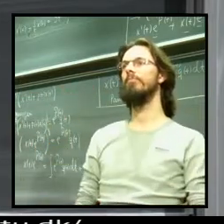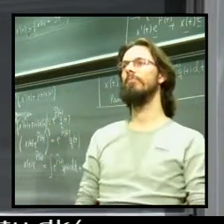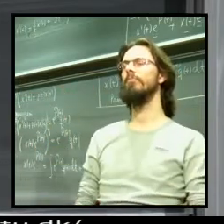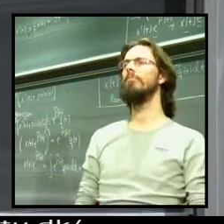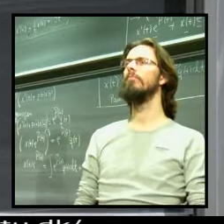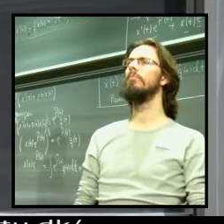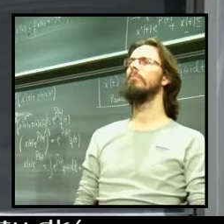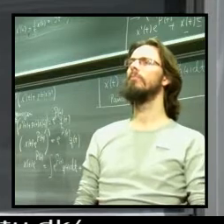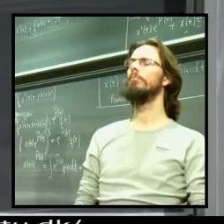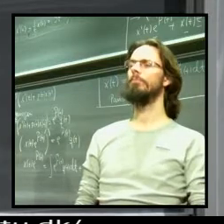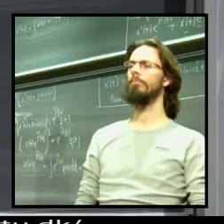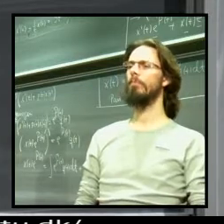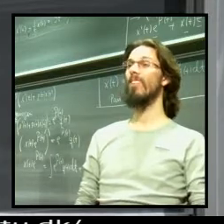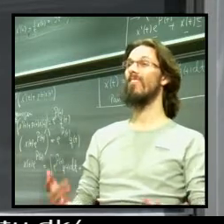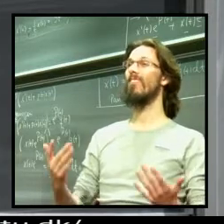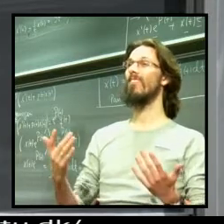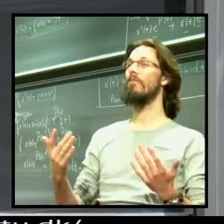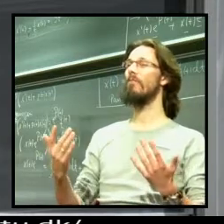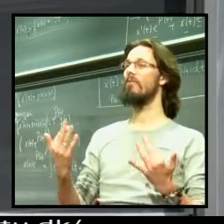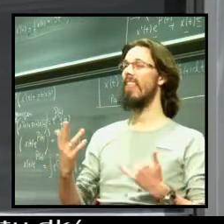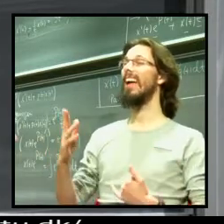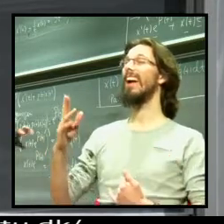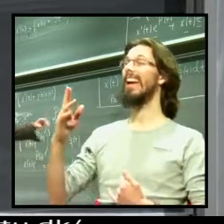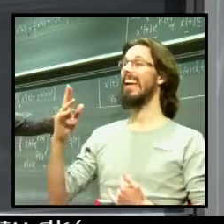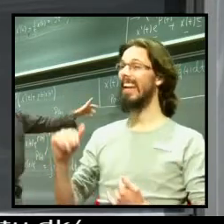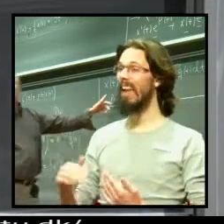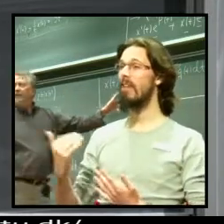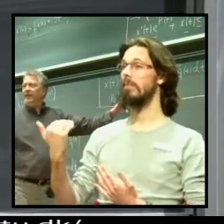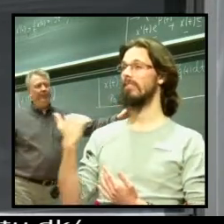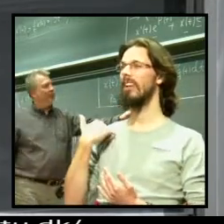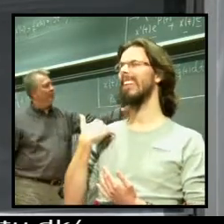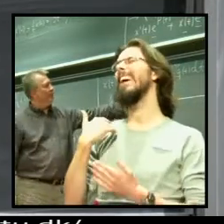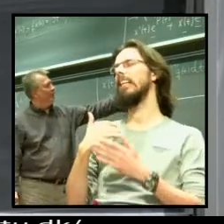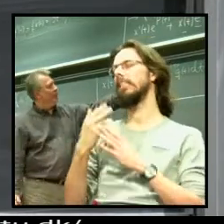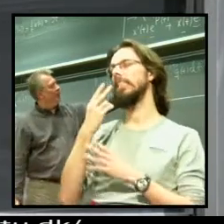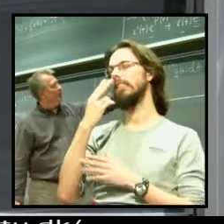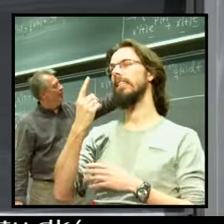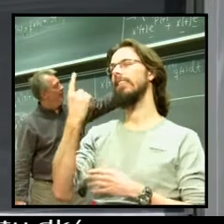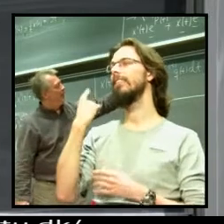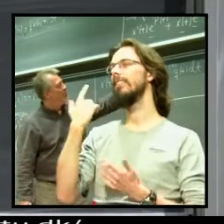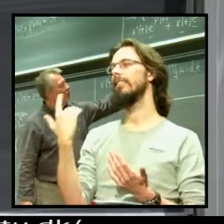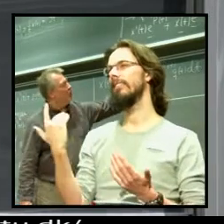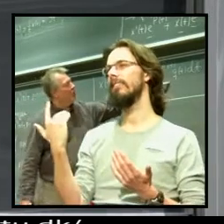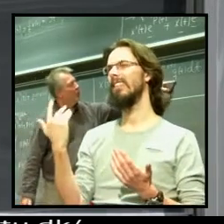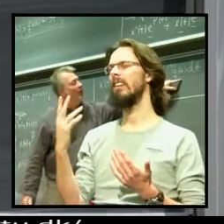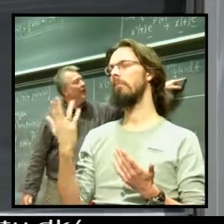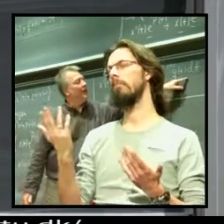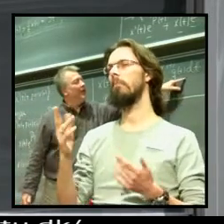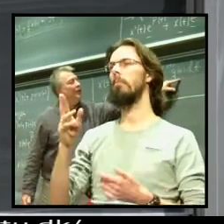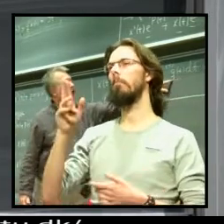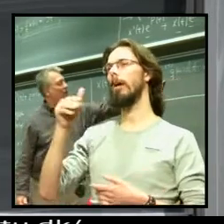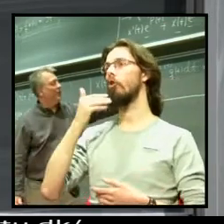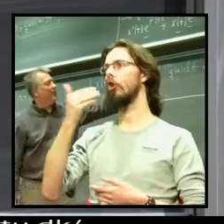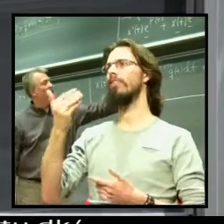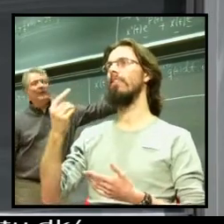Hvad kan være besværligt? Og det kan I næsten se. Man kunne jo godt gå hen og